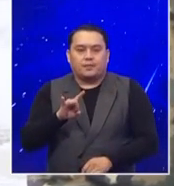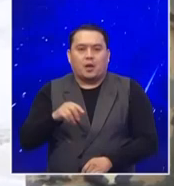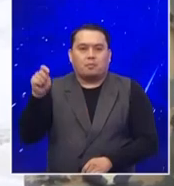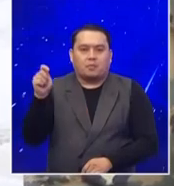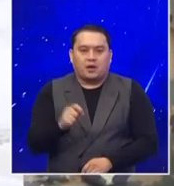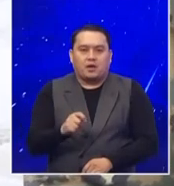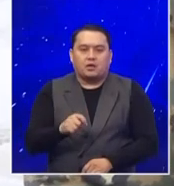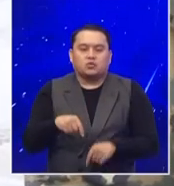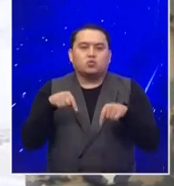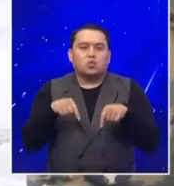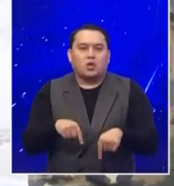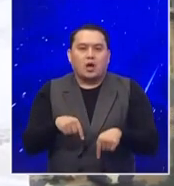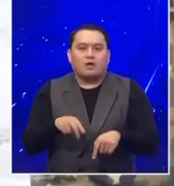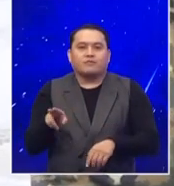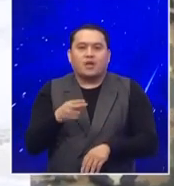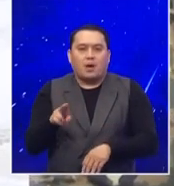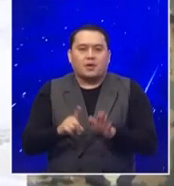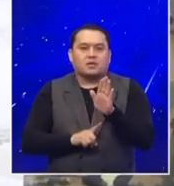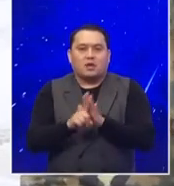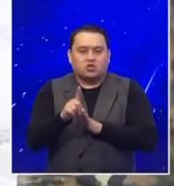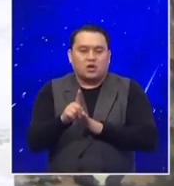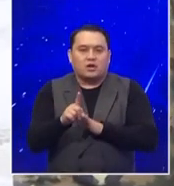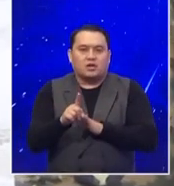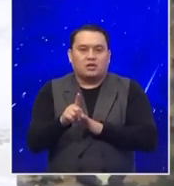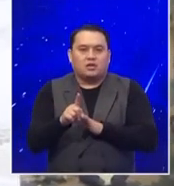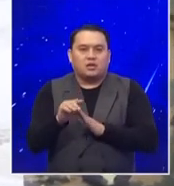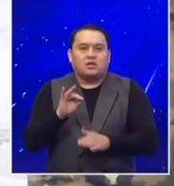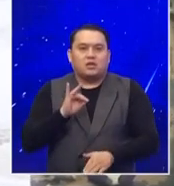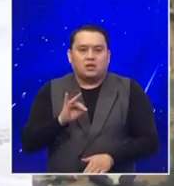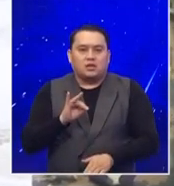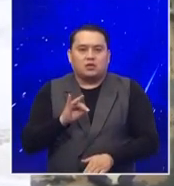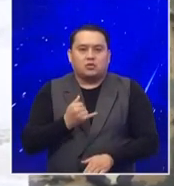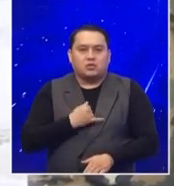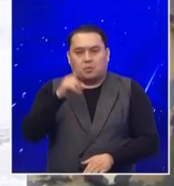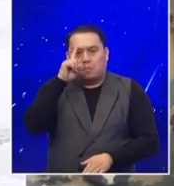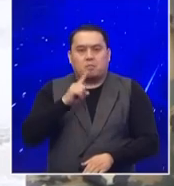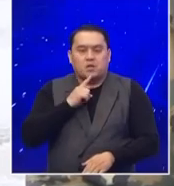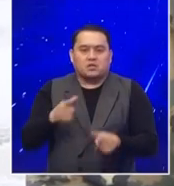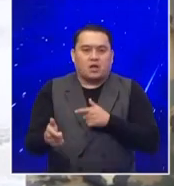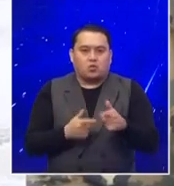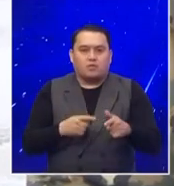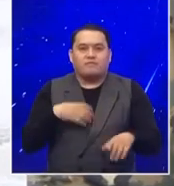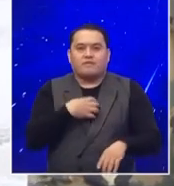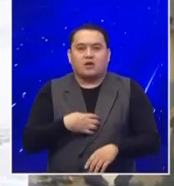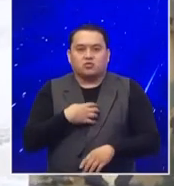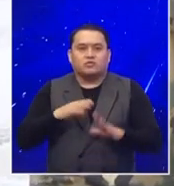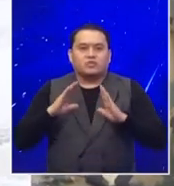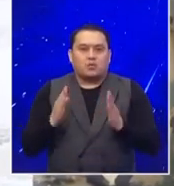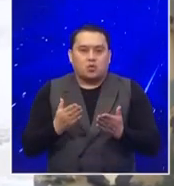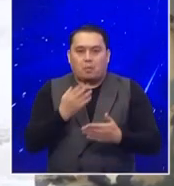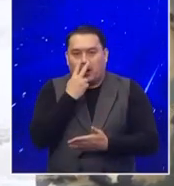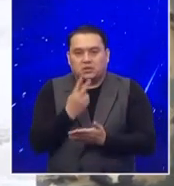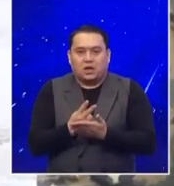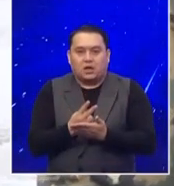приехали сюда в декабре, в начале декабря. И нас месяц готовили к этому важному событию. И сегодня мы